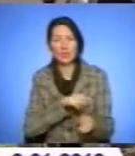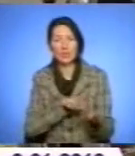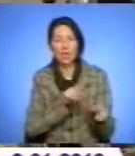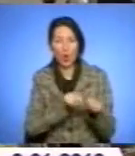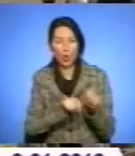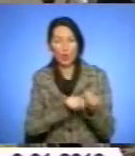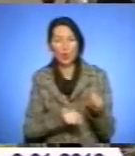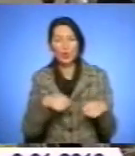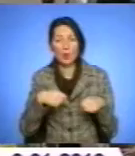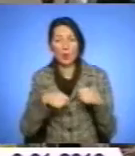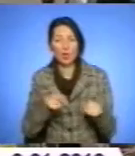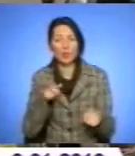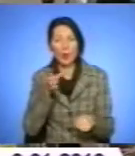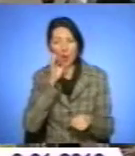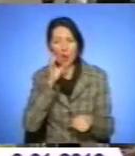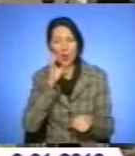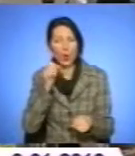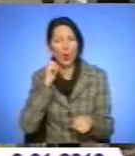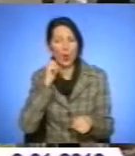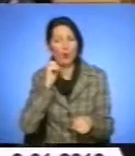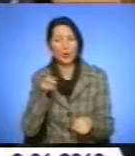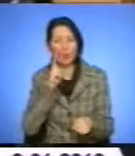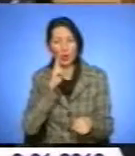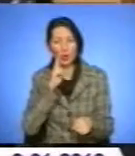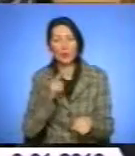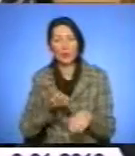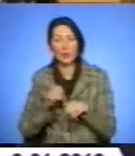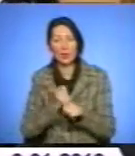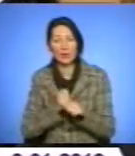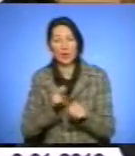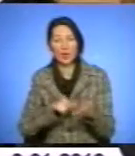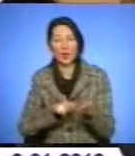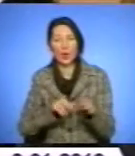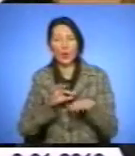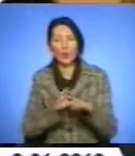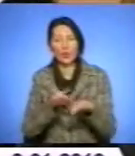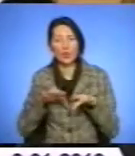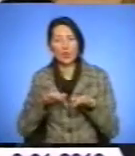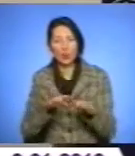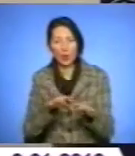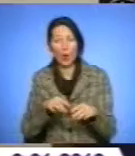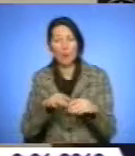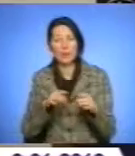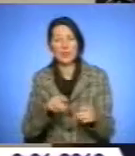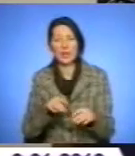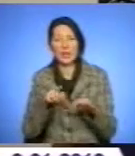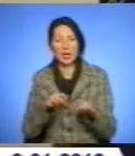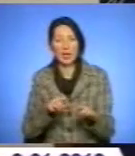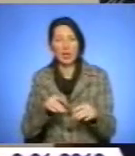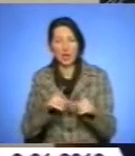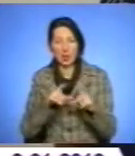Працівники податкової служби Тернопільщини проводять комплекс організаційно-практичних заходів під назвою «Акциз». Початку операції «Акциз»